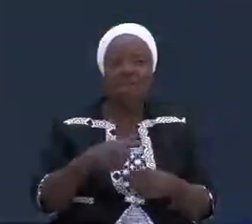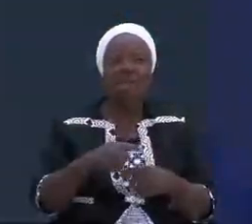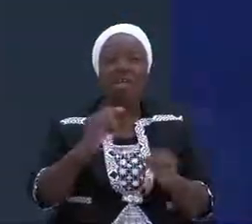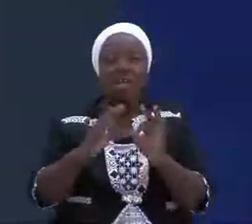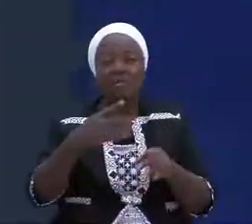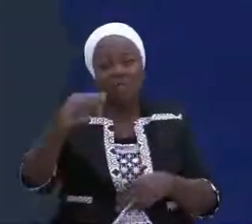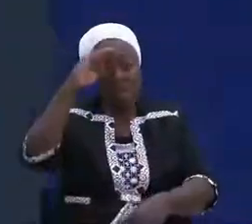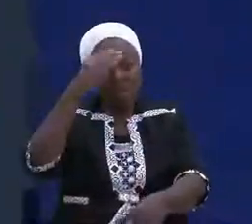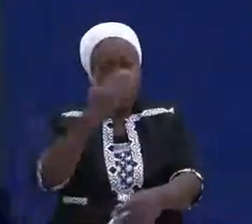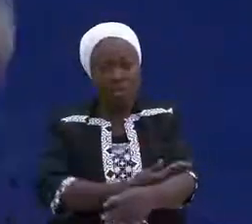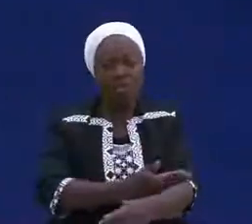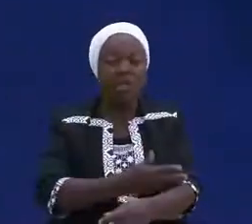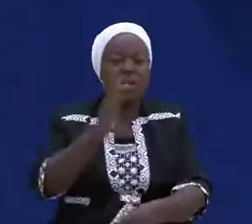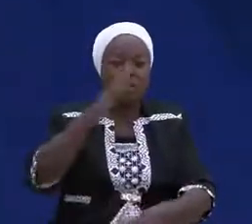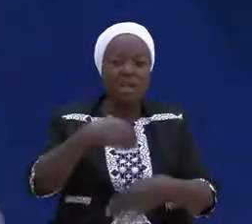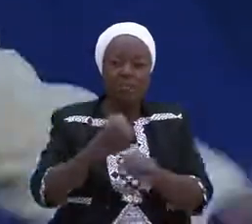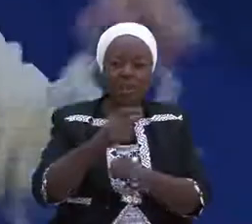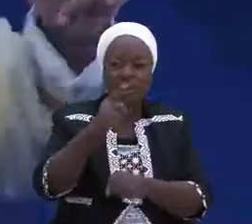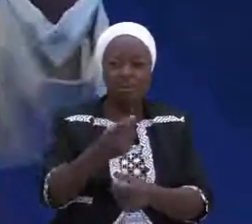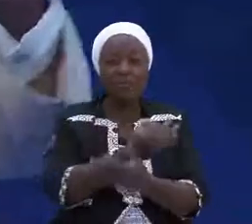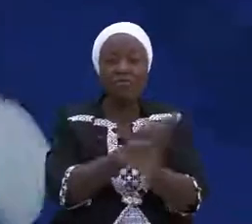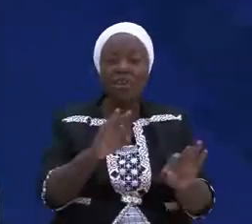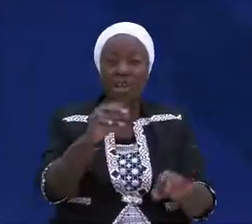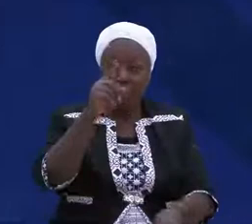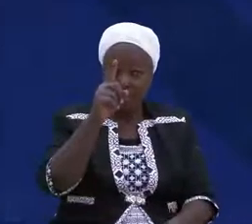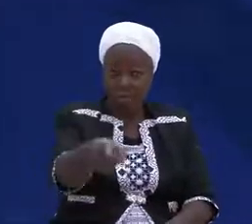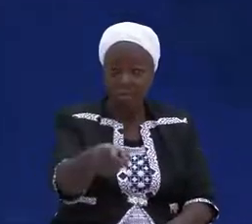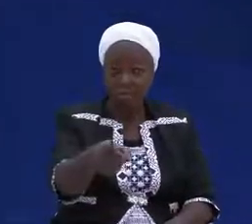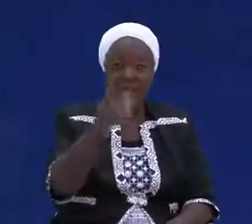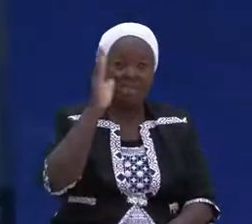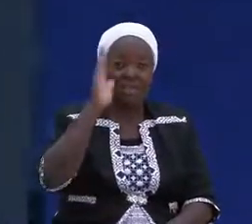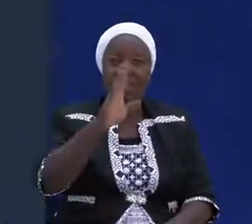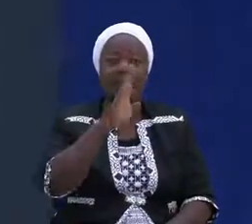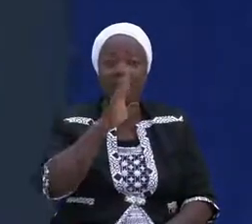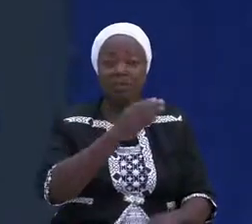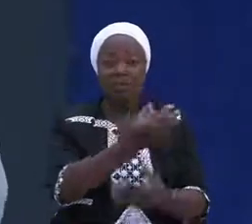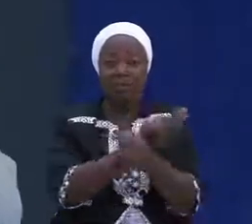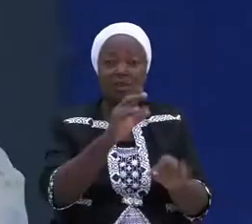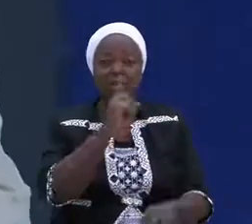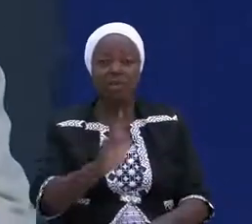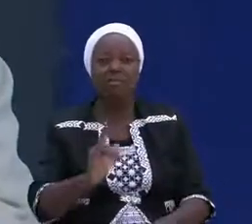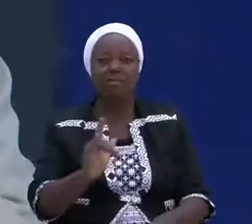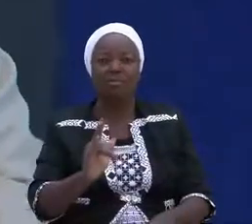le Fils vous affranchit, vous serez réellement libre.